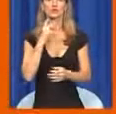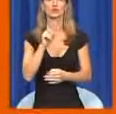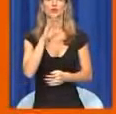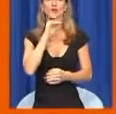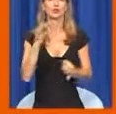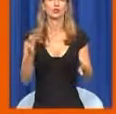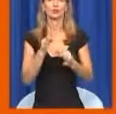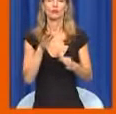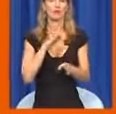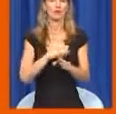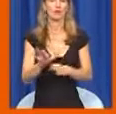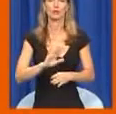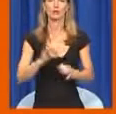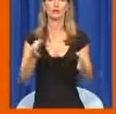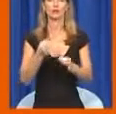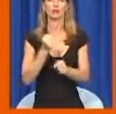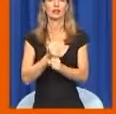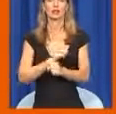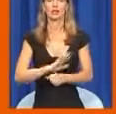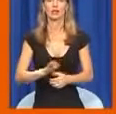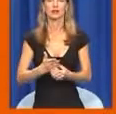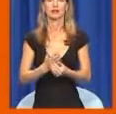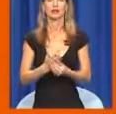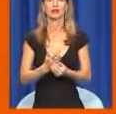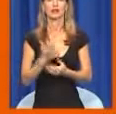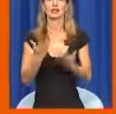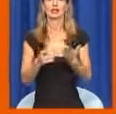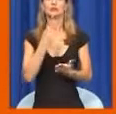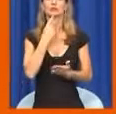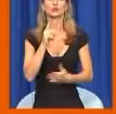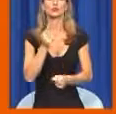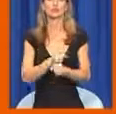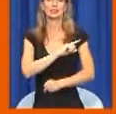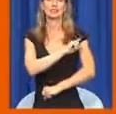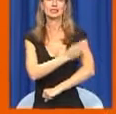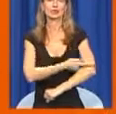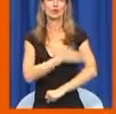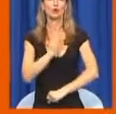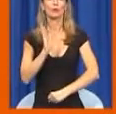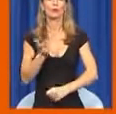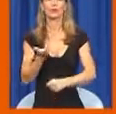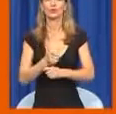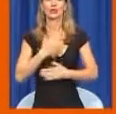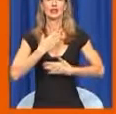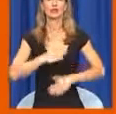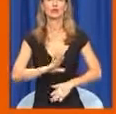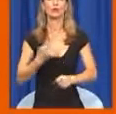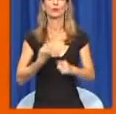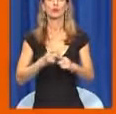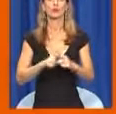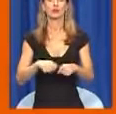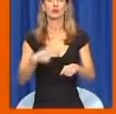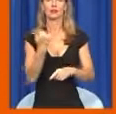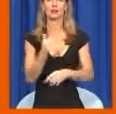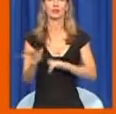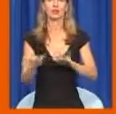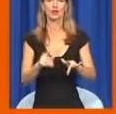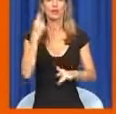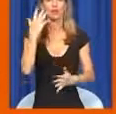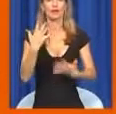собака нічого не виконує. Якщо ти спробуєш щось зробити силою, вона буде дуже незадоволена. Вона такими твоїми діями, уяви